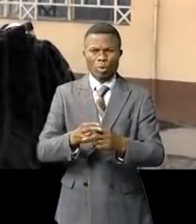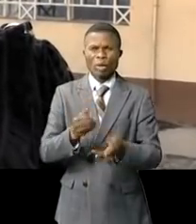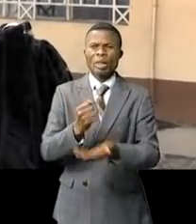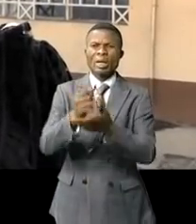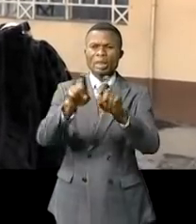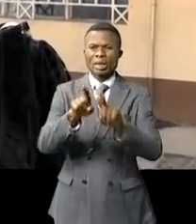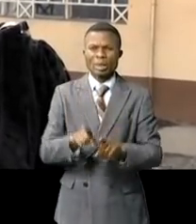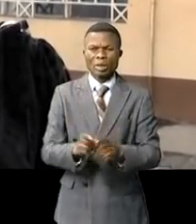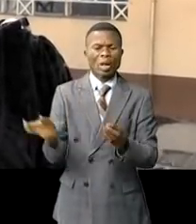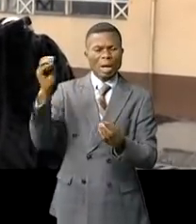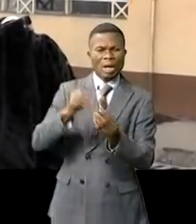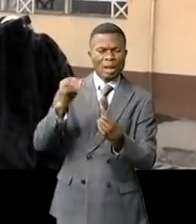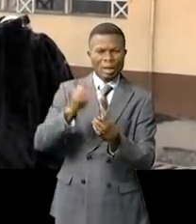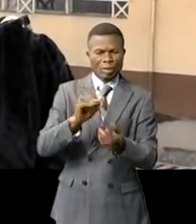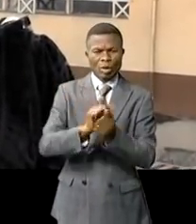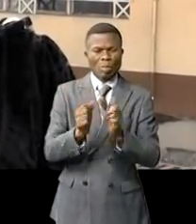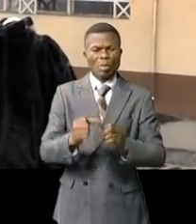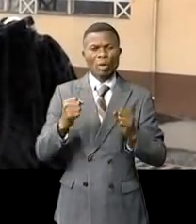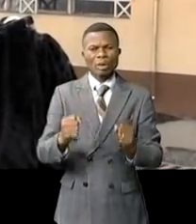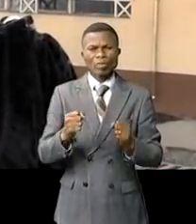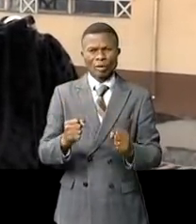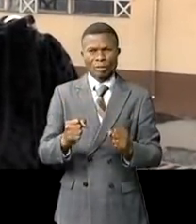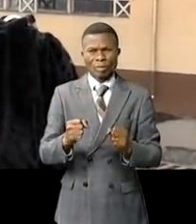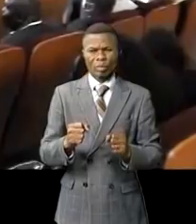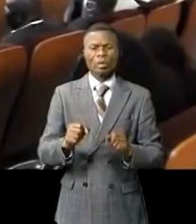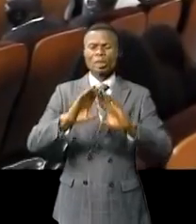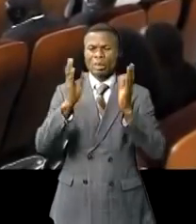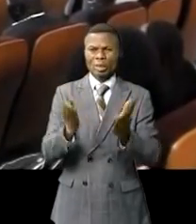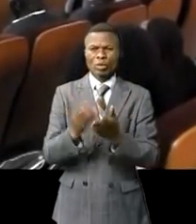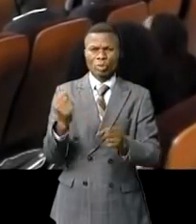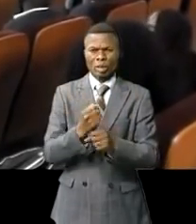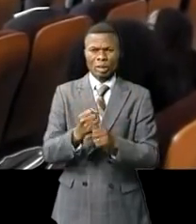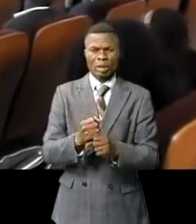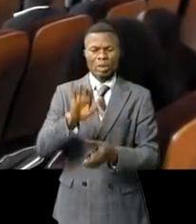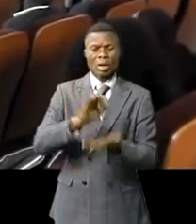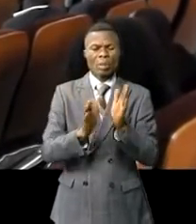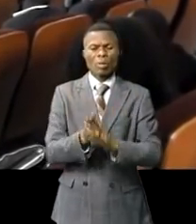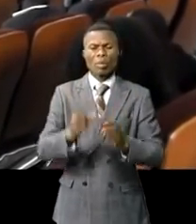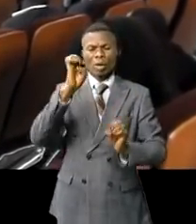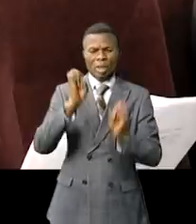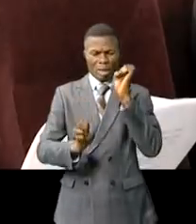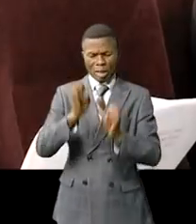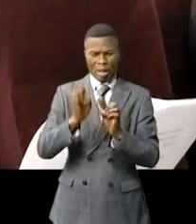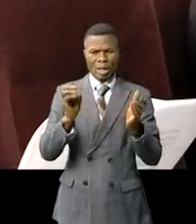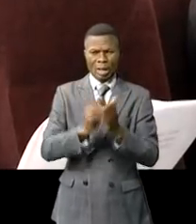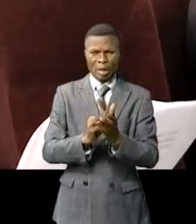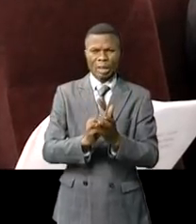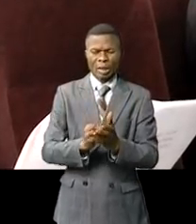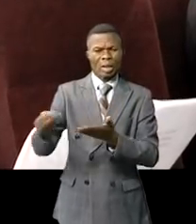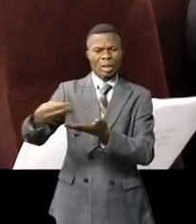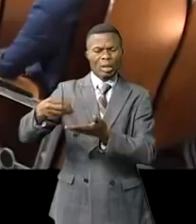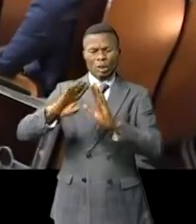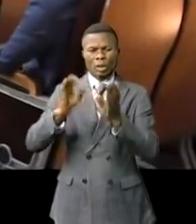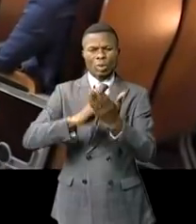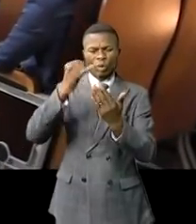également une augmentation en termes d'efficacité dans tous les secteurs. Le processus d'évaluation vise également à collecter tous les